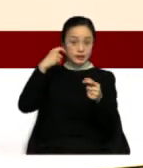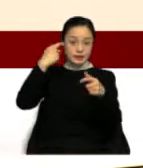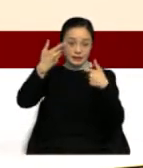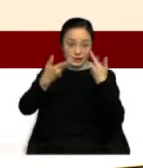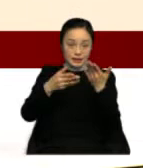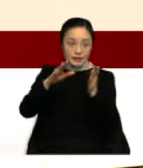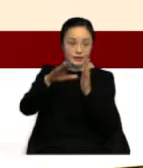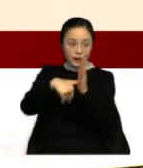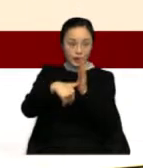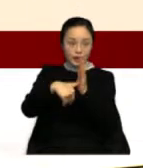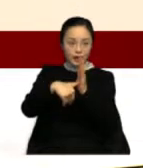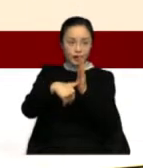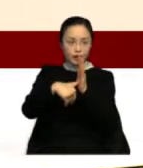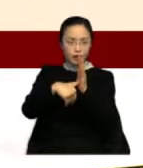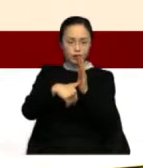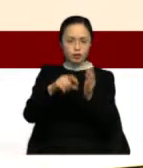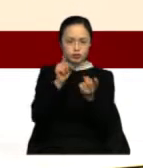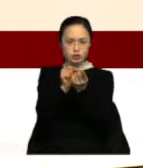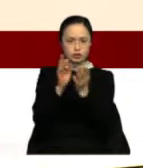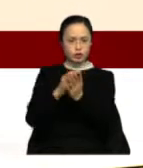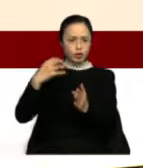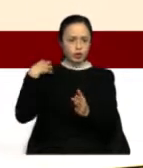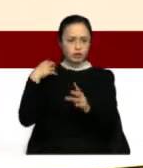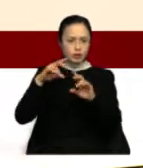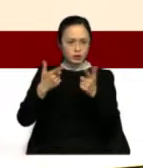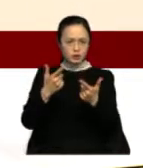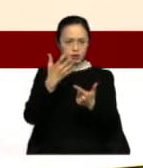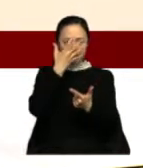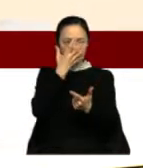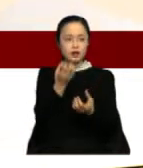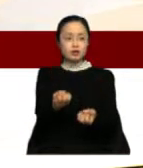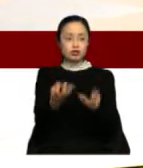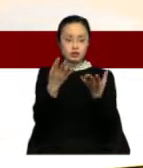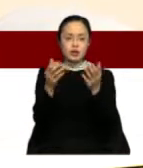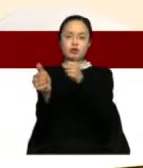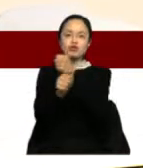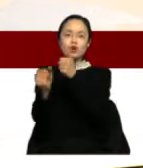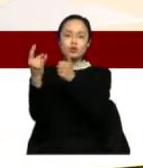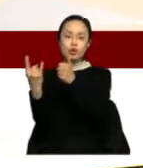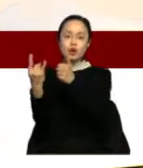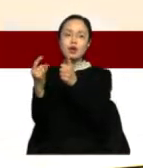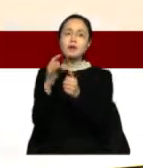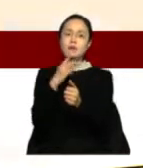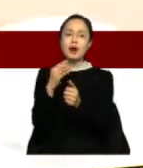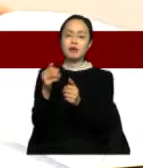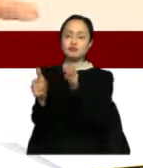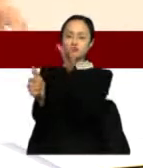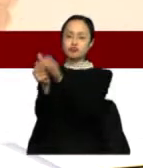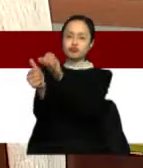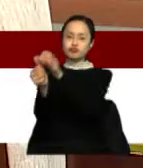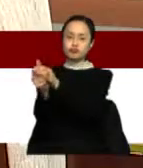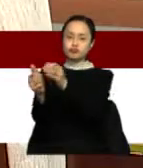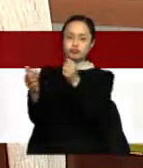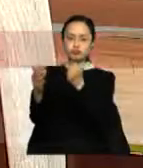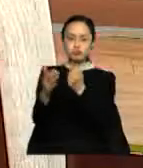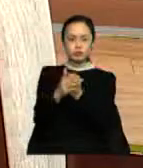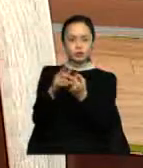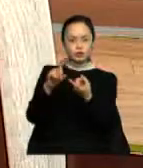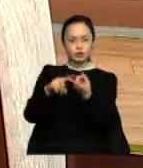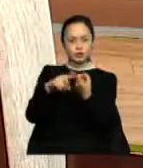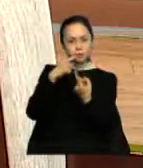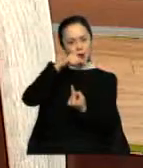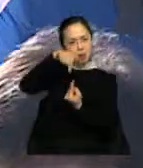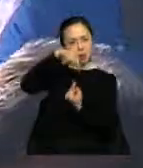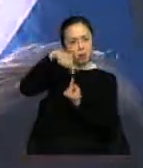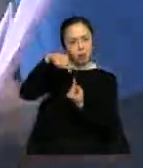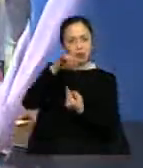집행도 우리 집행부에서 관여를 하지 않고 탈축제 위원회에서 했기 때문에 우리는 결산서만 받아봅니다. 뭐 이렇게 나온다면.